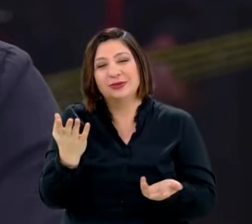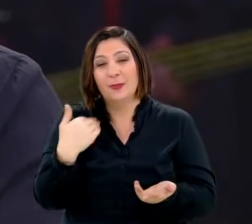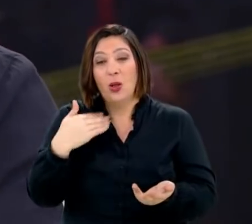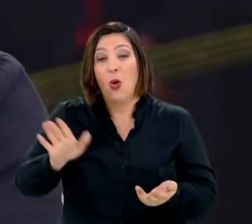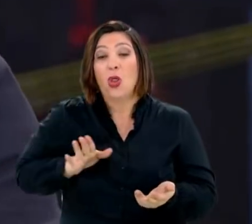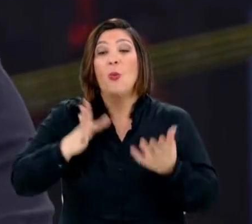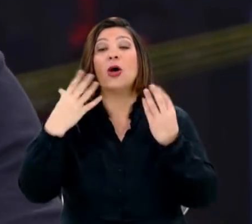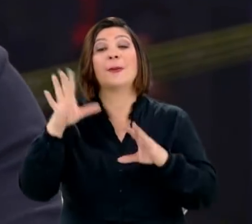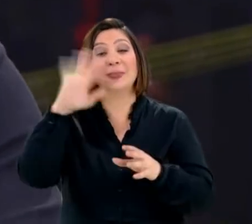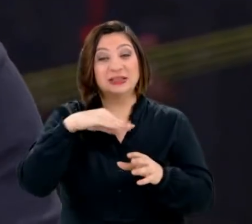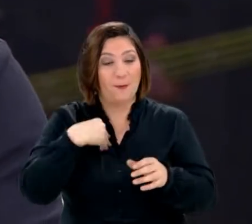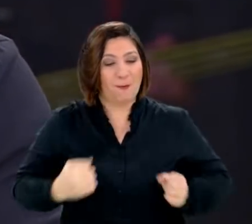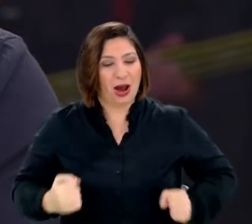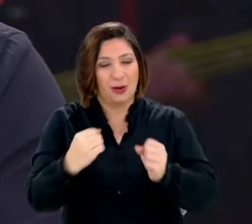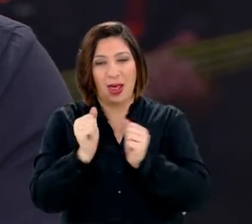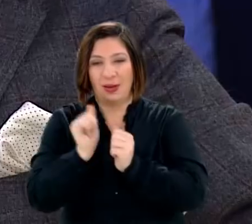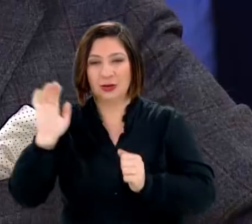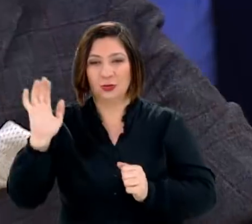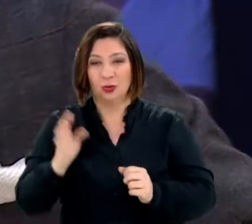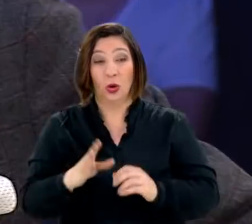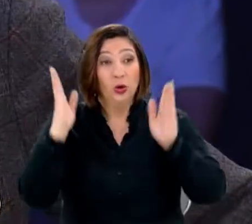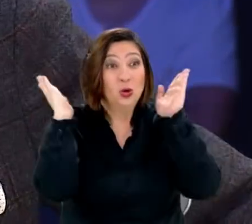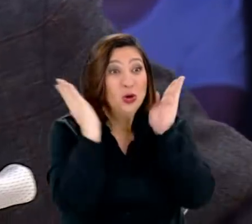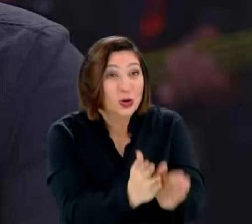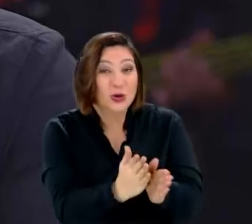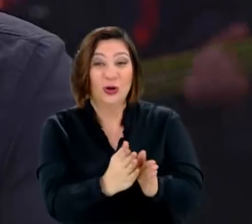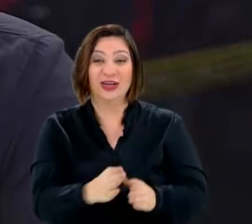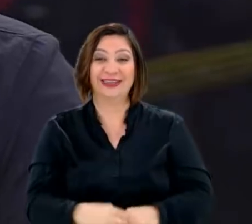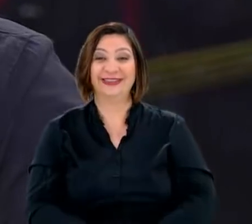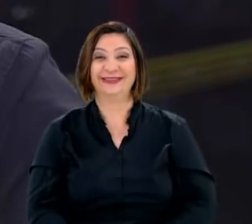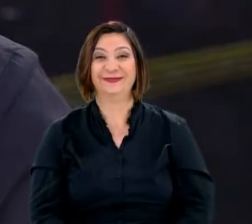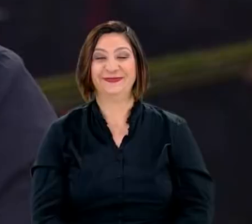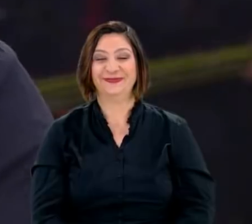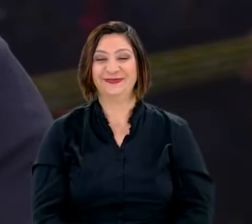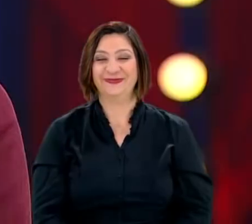olmadan önce başkasının çocuklarıyla parka çıkıyordum. Yuu!